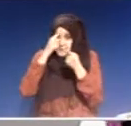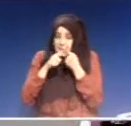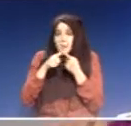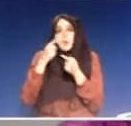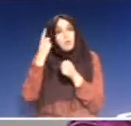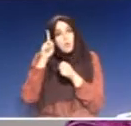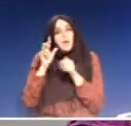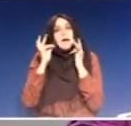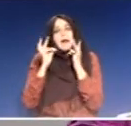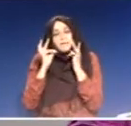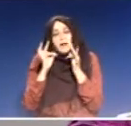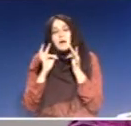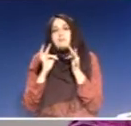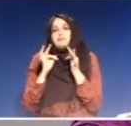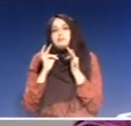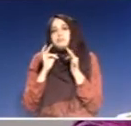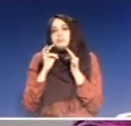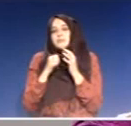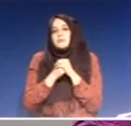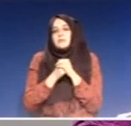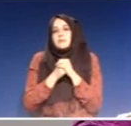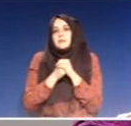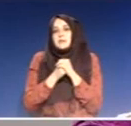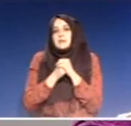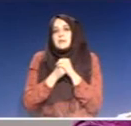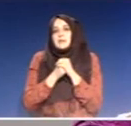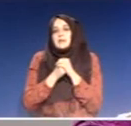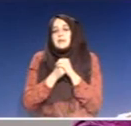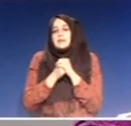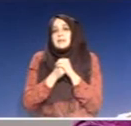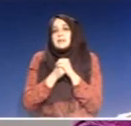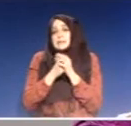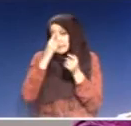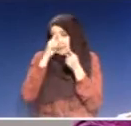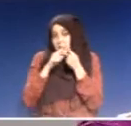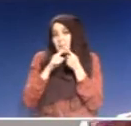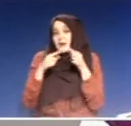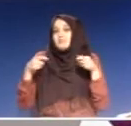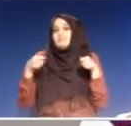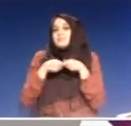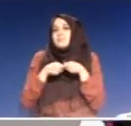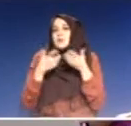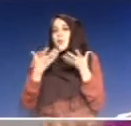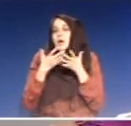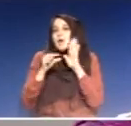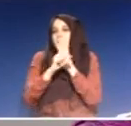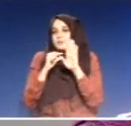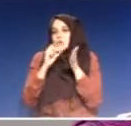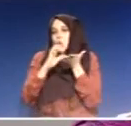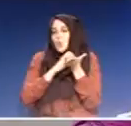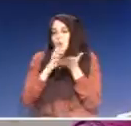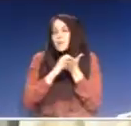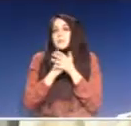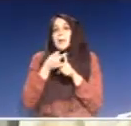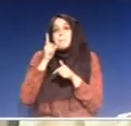البداية الآية الكريمة من ذكر الله العزيز الحكيم فاسأل به خبيرة، ولكن ممكن هكذا